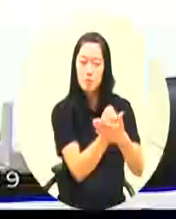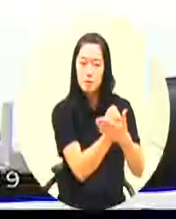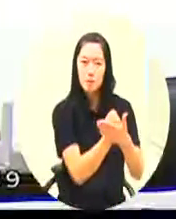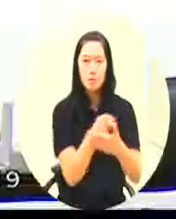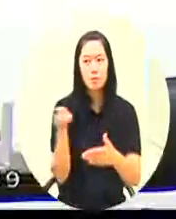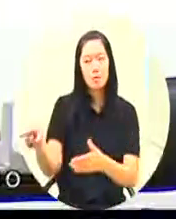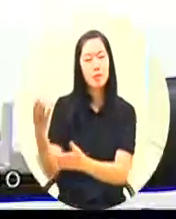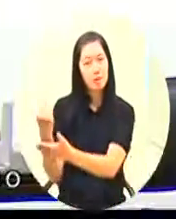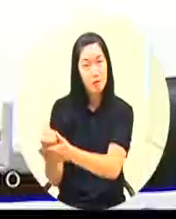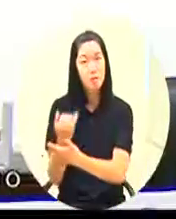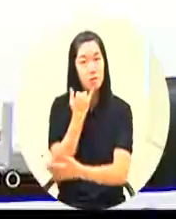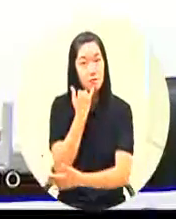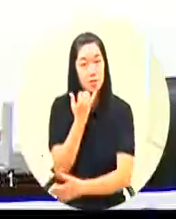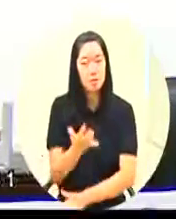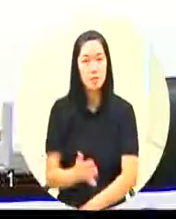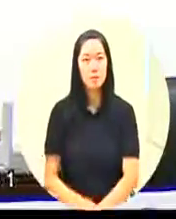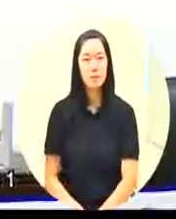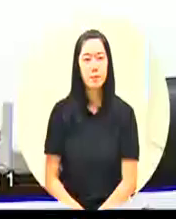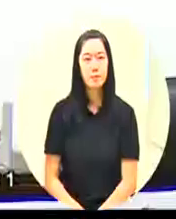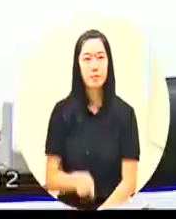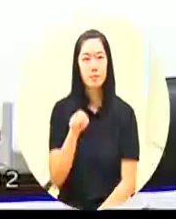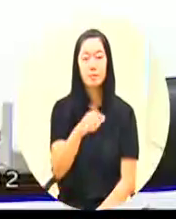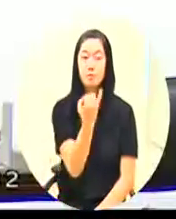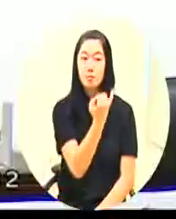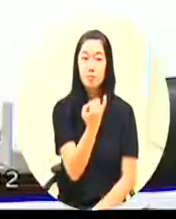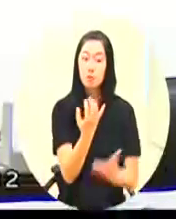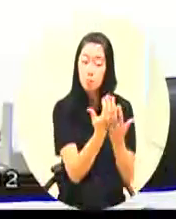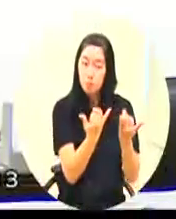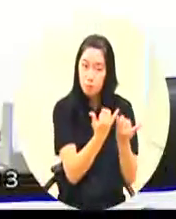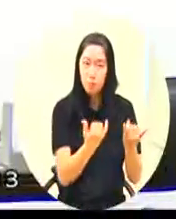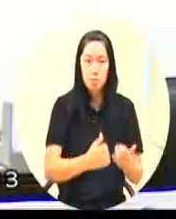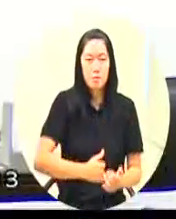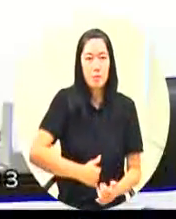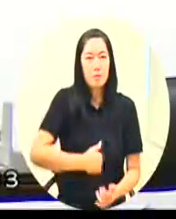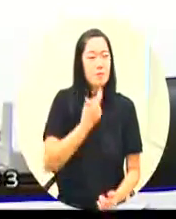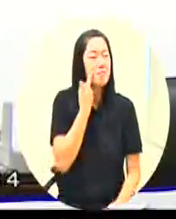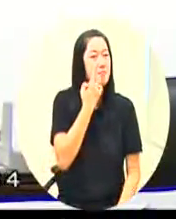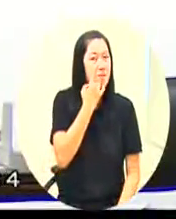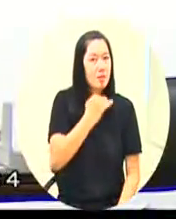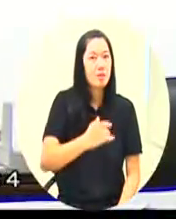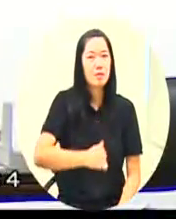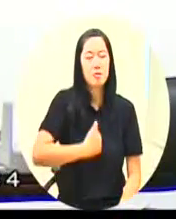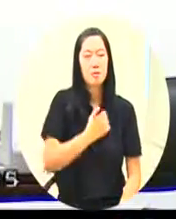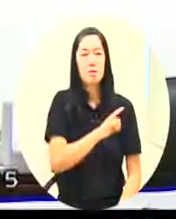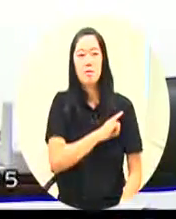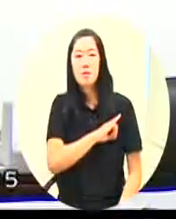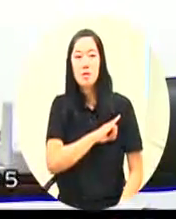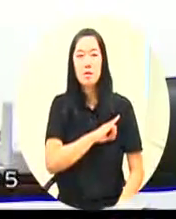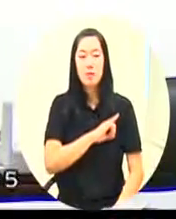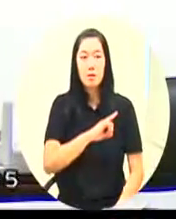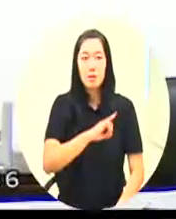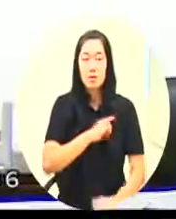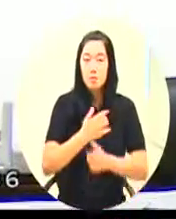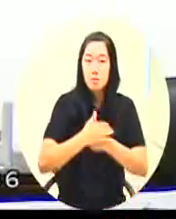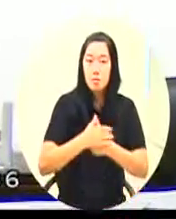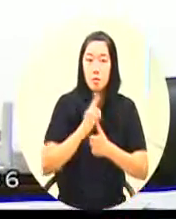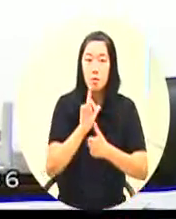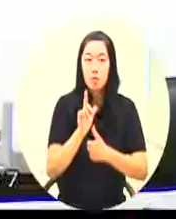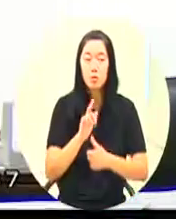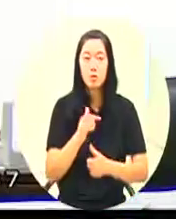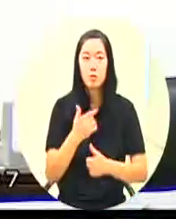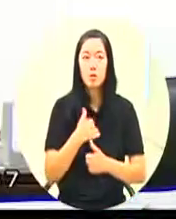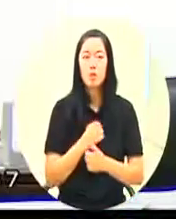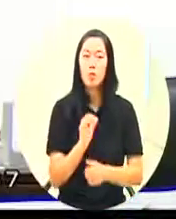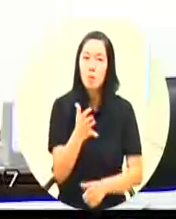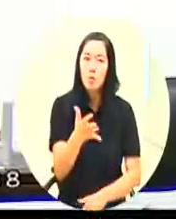他转班。所以现在这些女同学的家长们真的也是开始就在找自立救助的方法。我们为什么没有任何